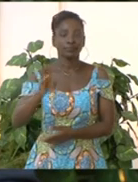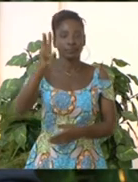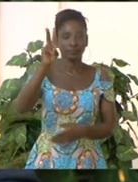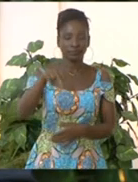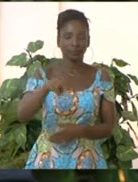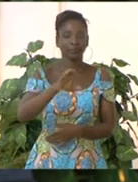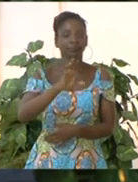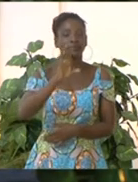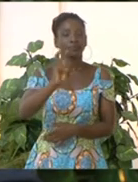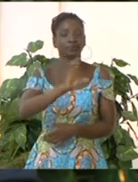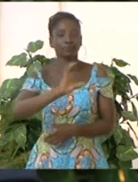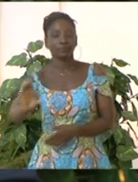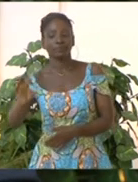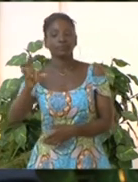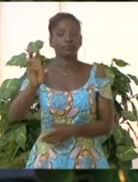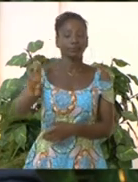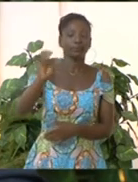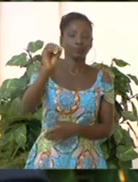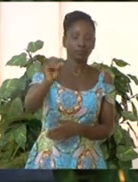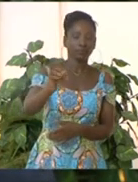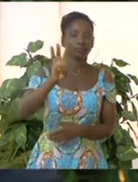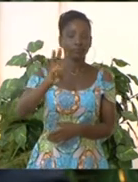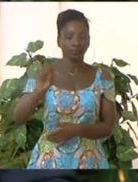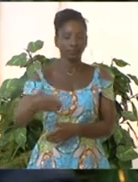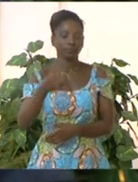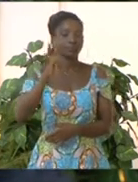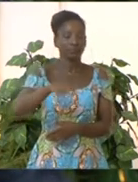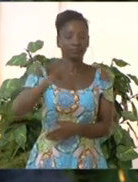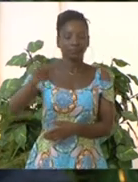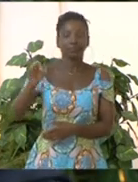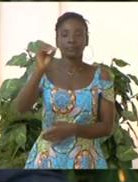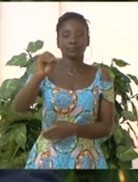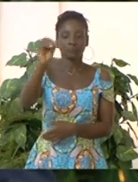2660 soit 4,44 %